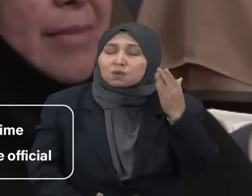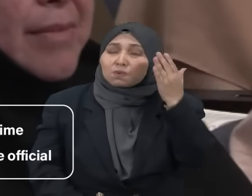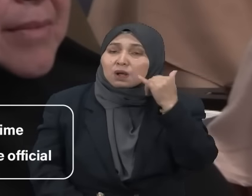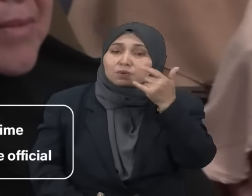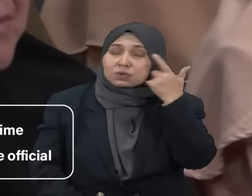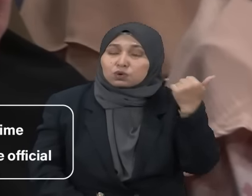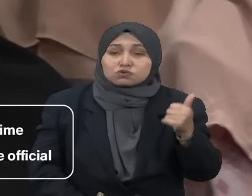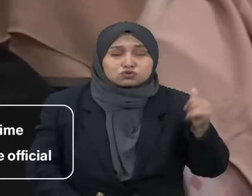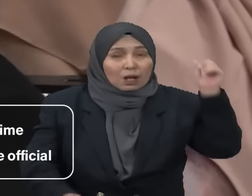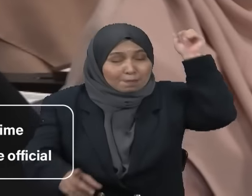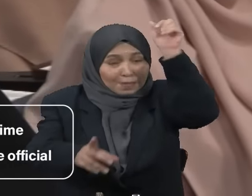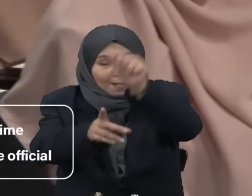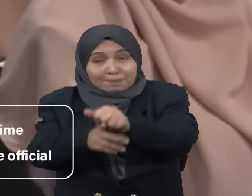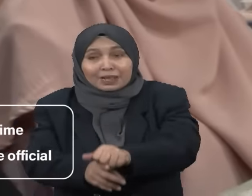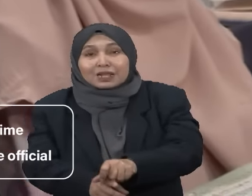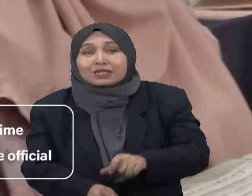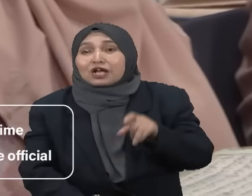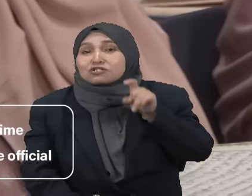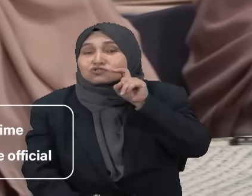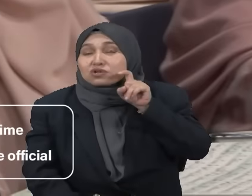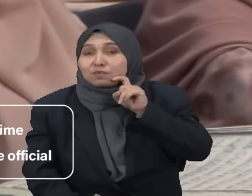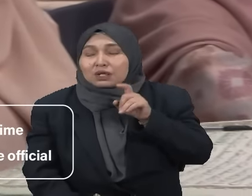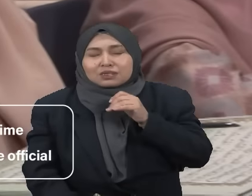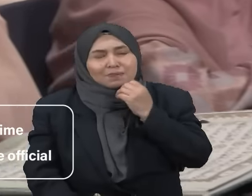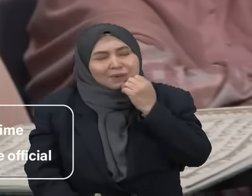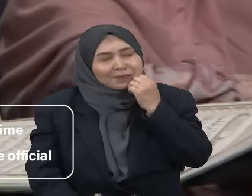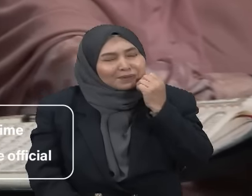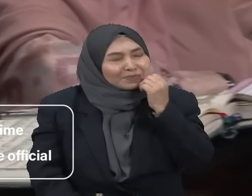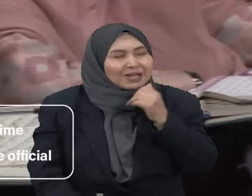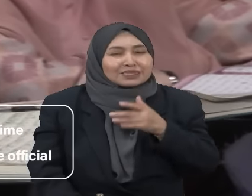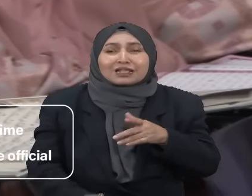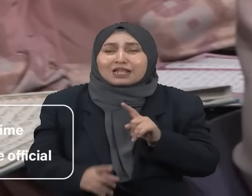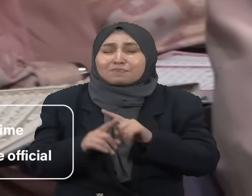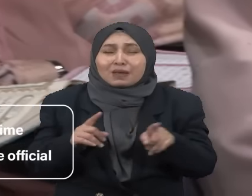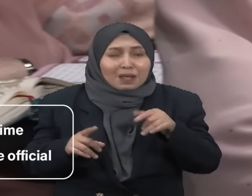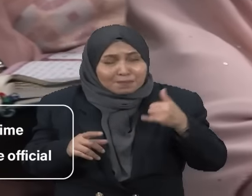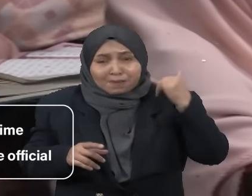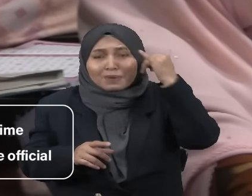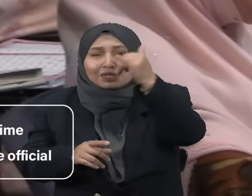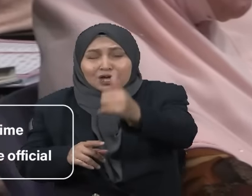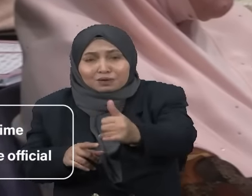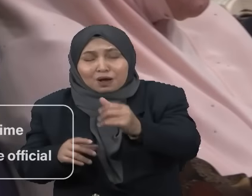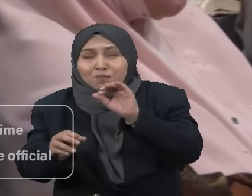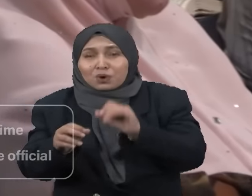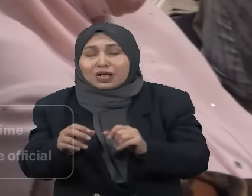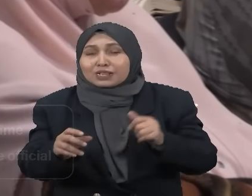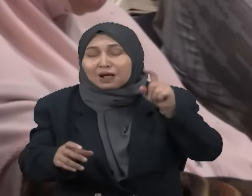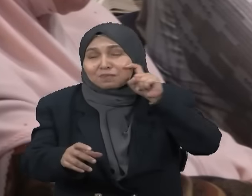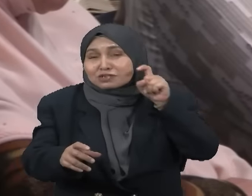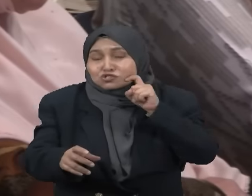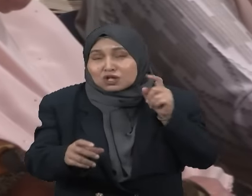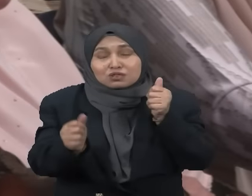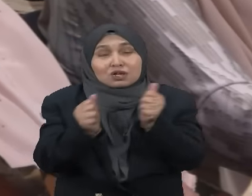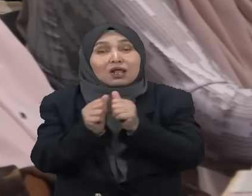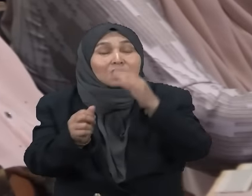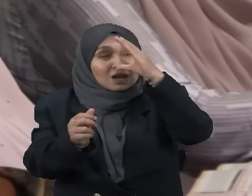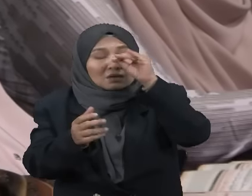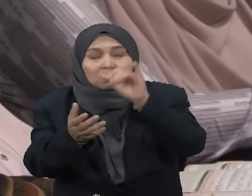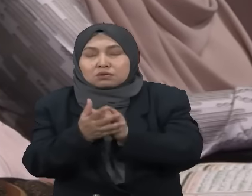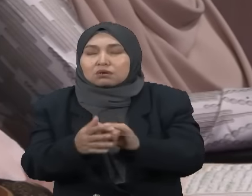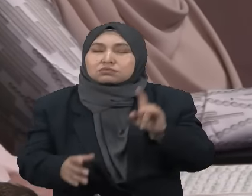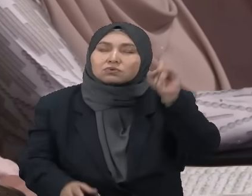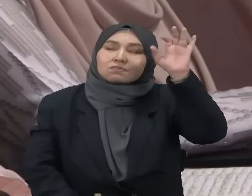nak faham lelaki. Kita kalau nak cerita pun semalu ke asa, kan. Tapi mereka pergi tu memang kalau boleh nak faham lah lelaki-lelaki ni. Subhanallah,